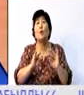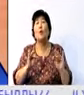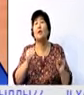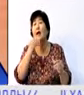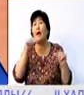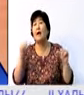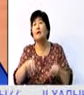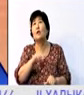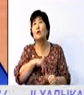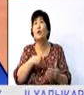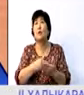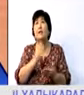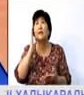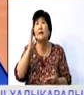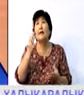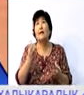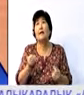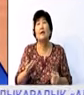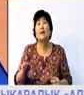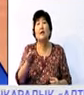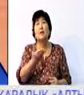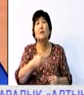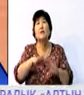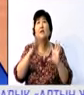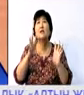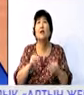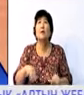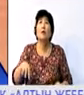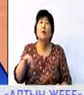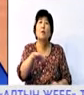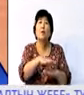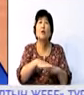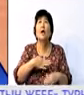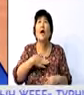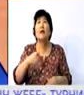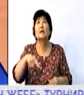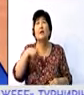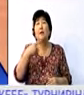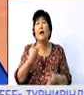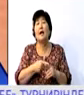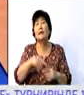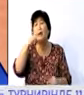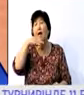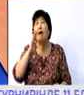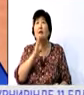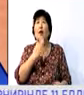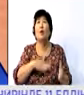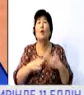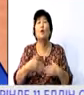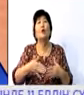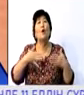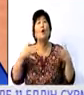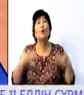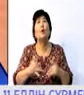асхана жұмыс жасайды. Енді біз жалпы бүкіл жұртшылыққа алғысымызды білдіреміз. Әсіресе ата-аналардың қуанышы бұнда үлкен